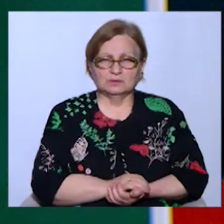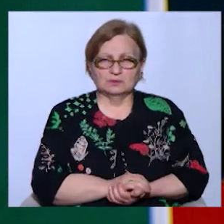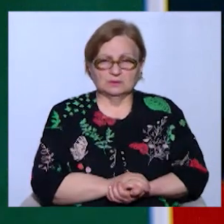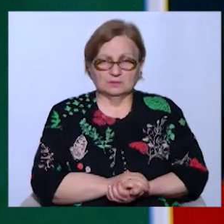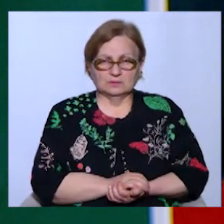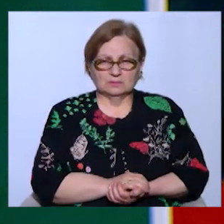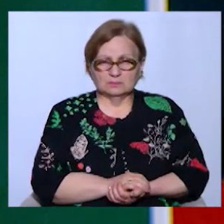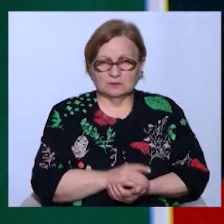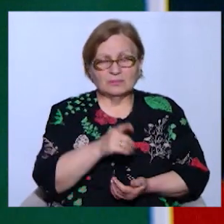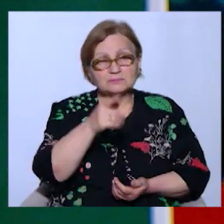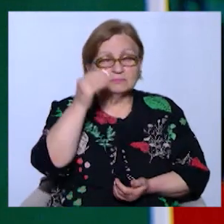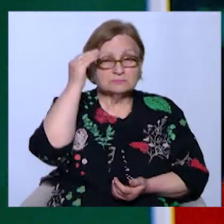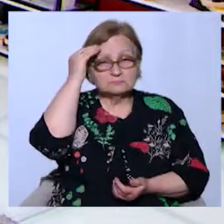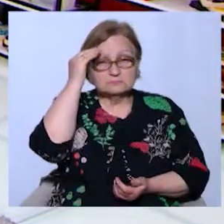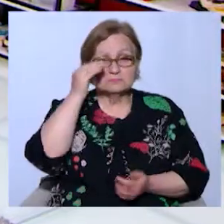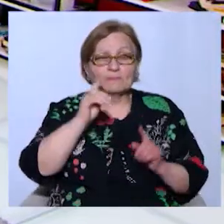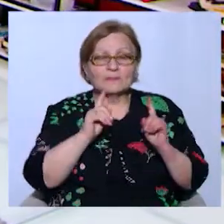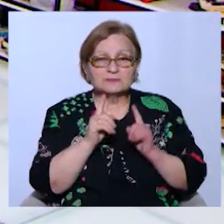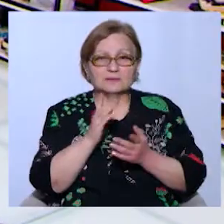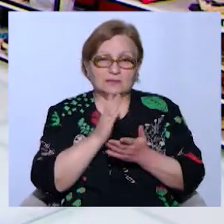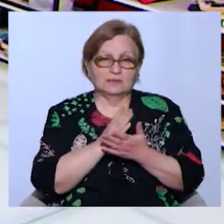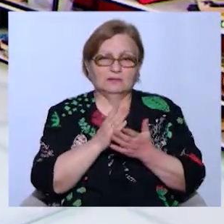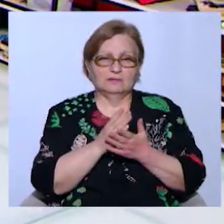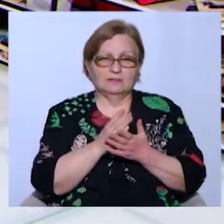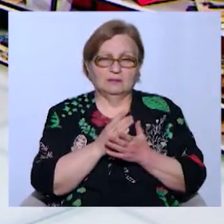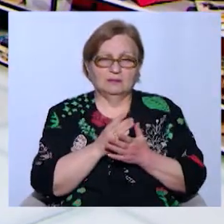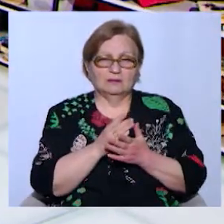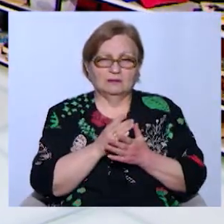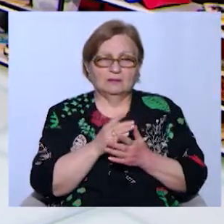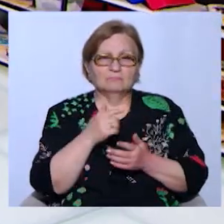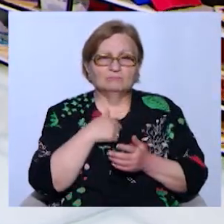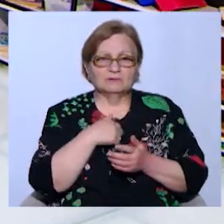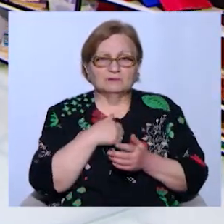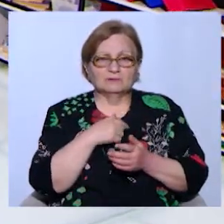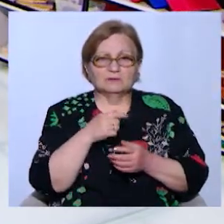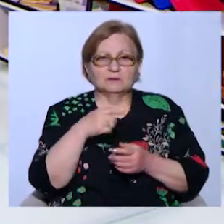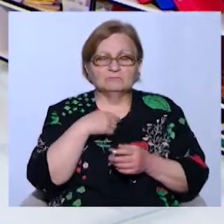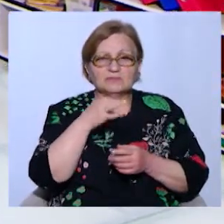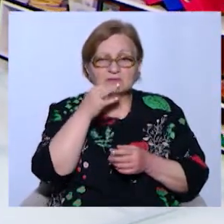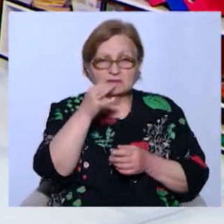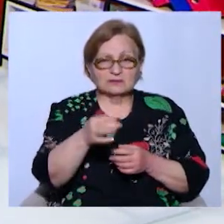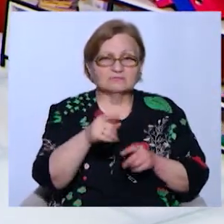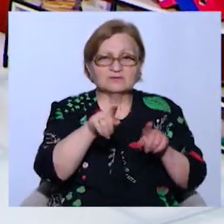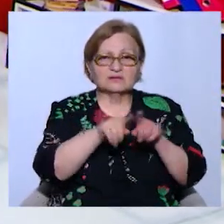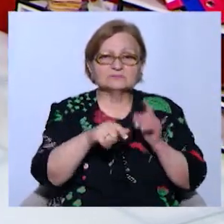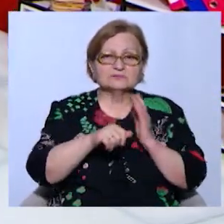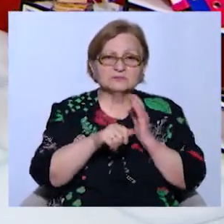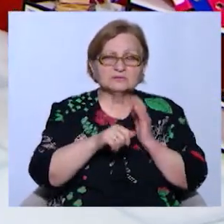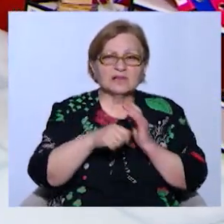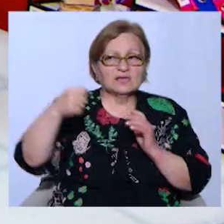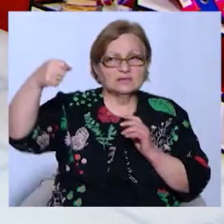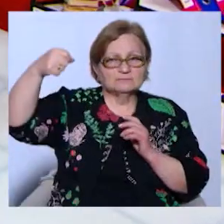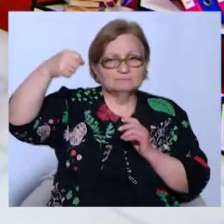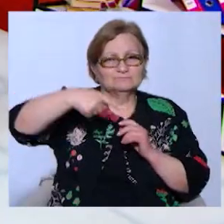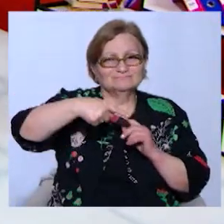წარმოდგენა შეგაქვთ კუთხეზე, თუ რა არის, მას განსაზღვრავ მე სხივის საშუალებით. ეს ძალიან